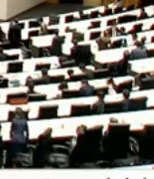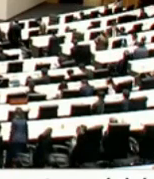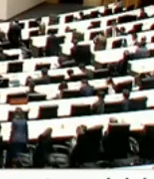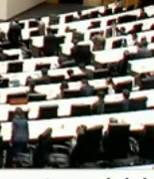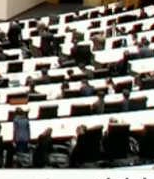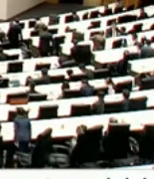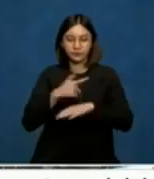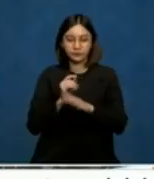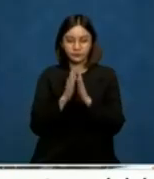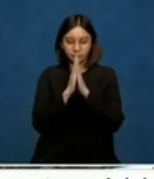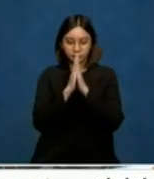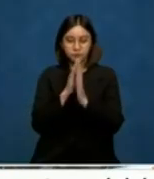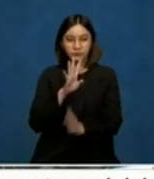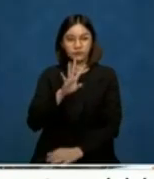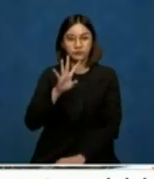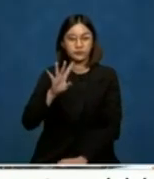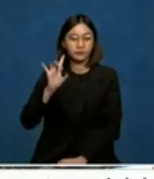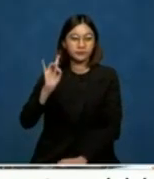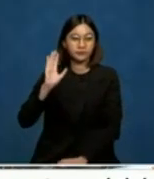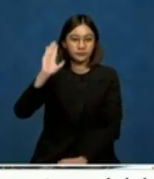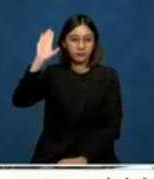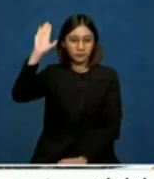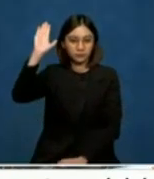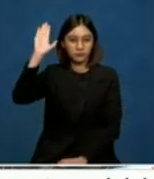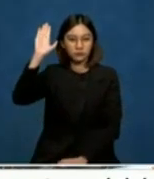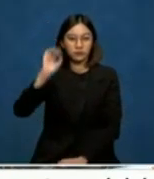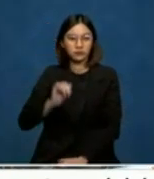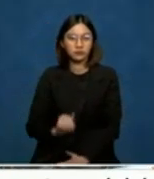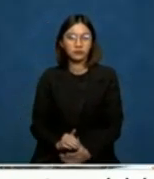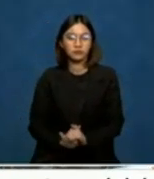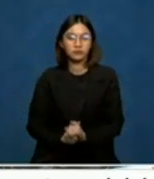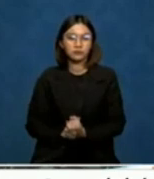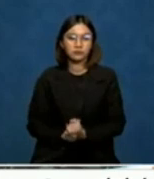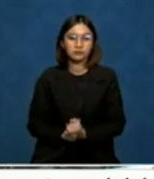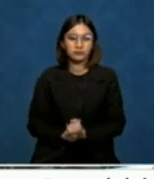กับเรียนท่านประธานครับ448แสดงตนครับ